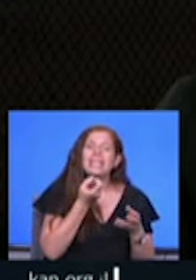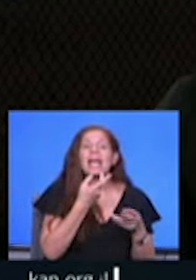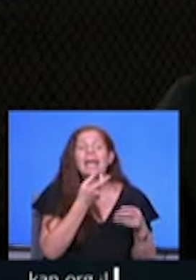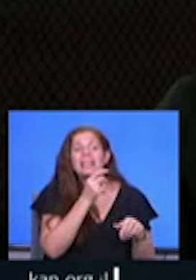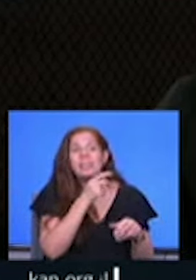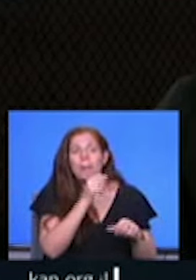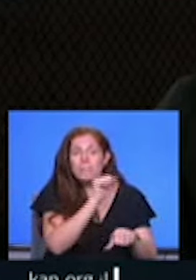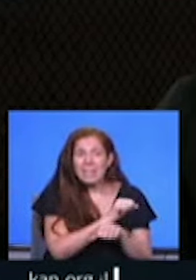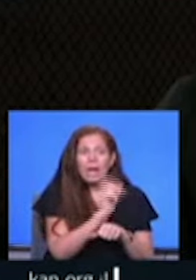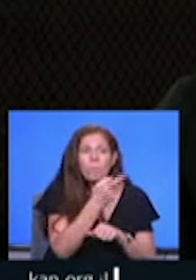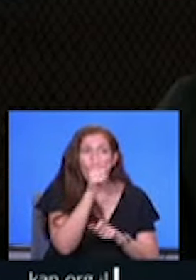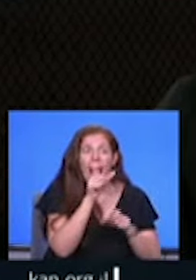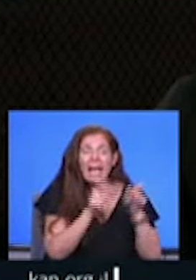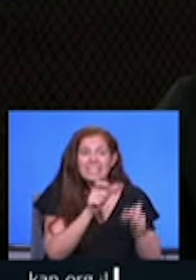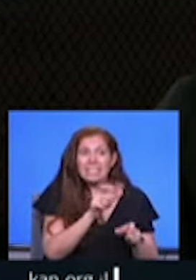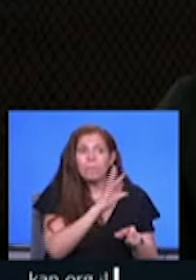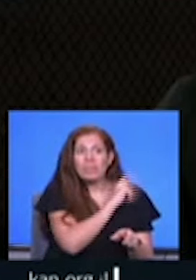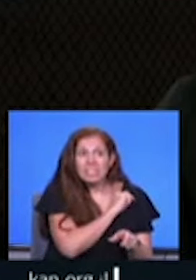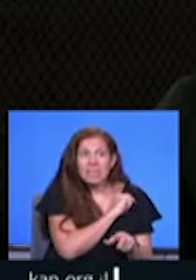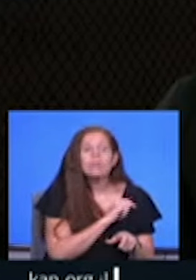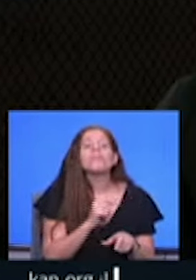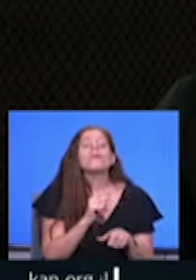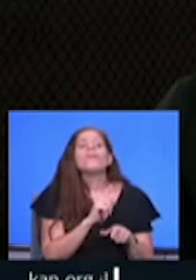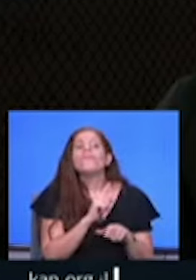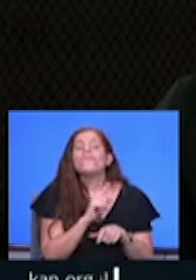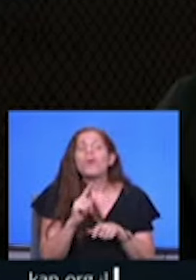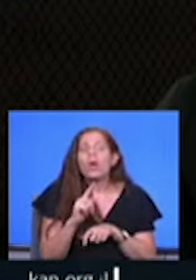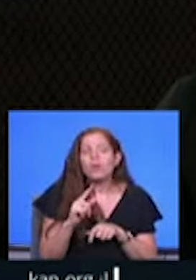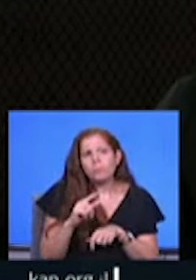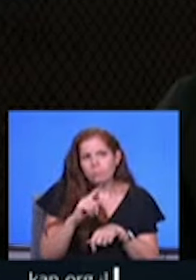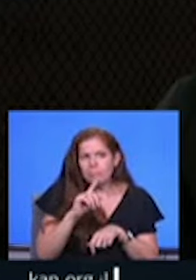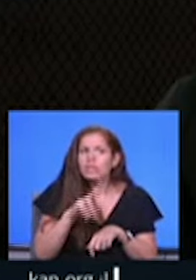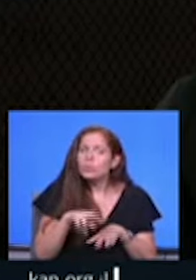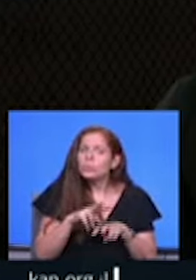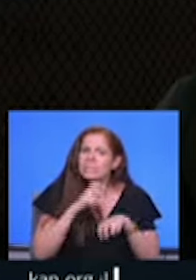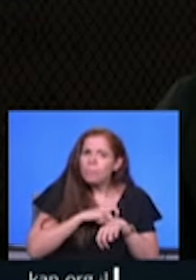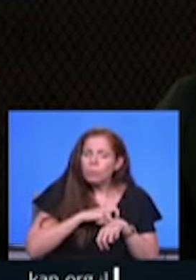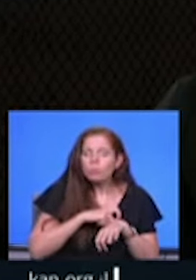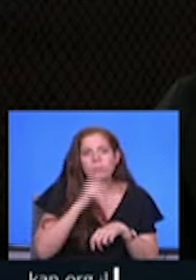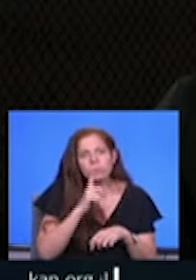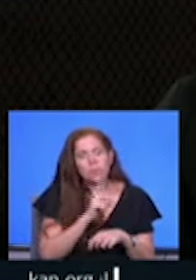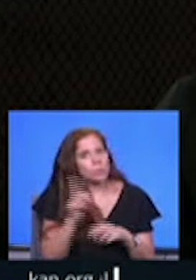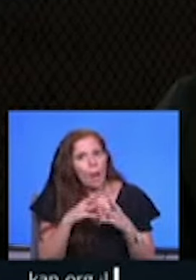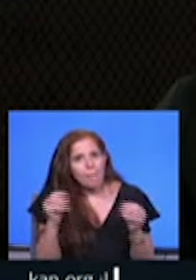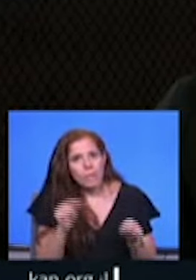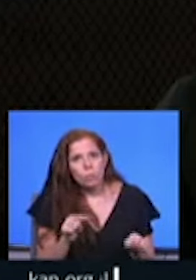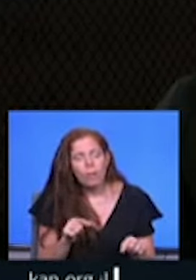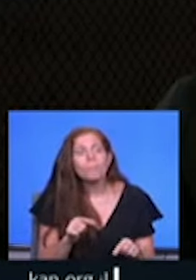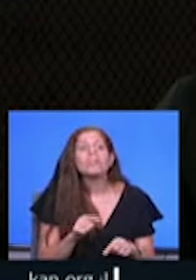יארך הזמן לכך, ולפנינו חלון הזדמנויות גדול אשר על לנו לאבד אותו. והנה דברים שאמר ב-14